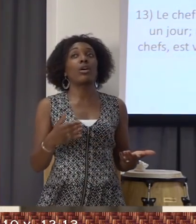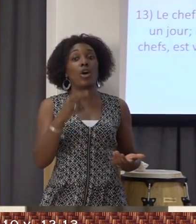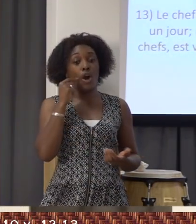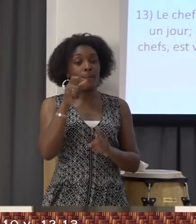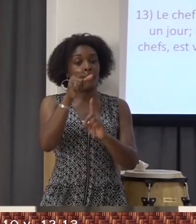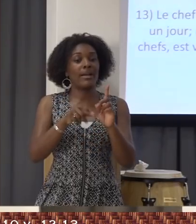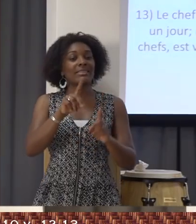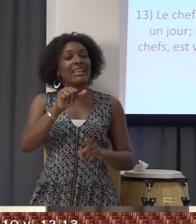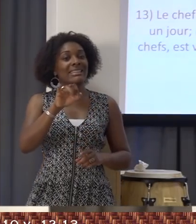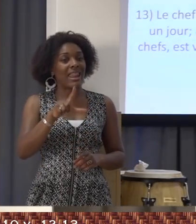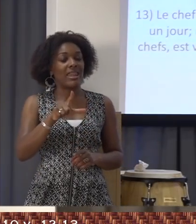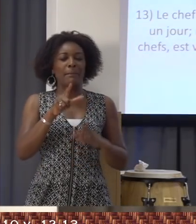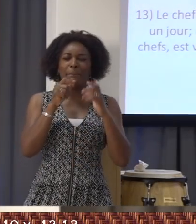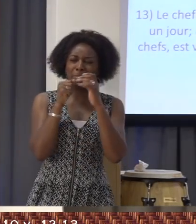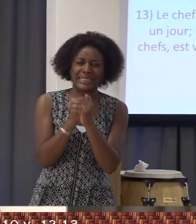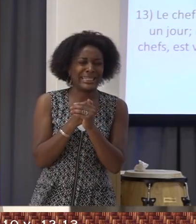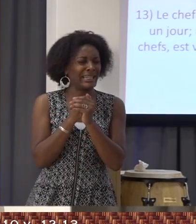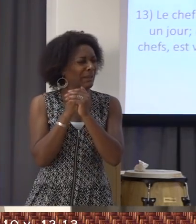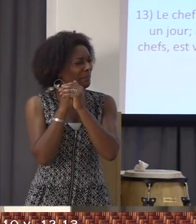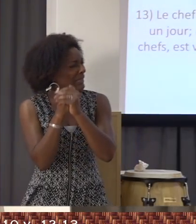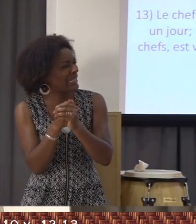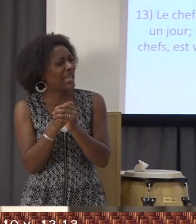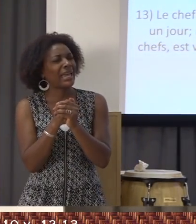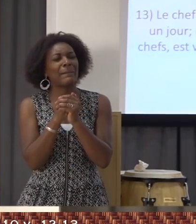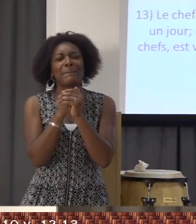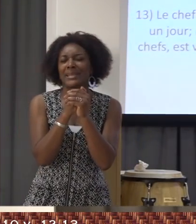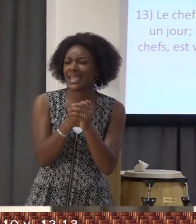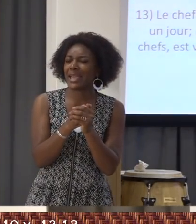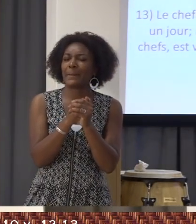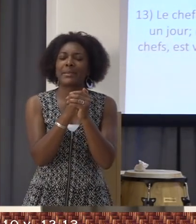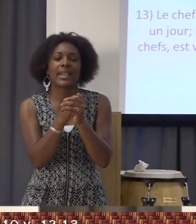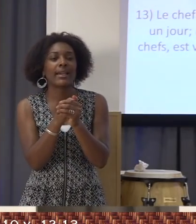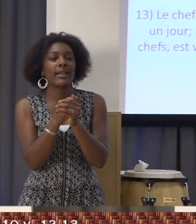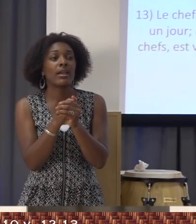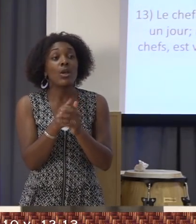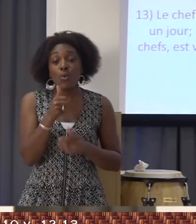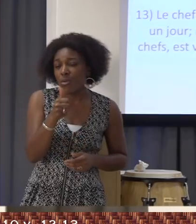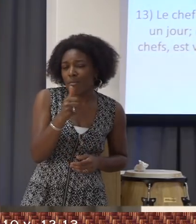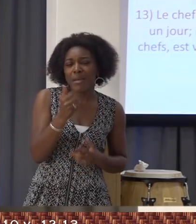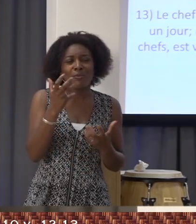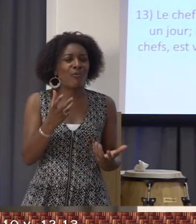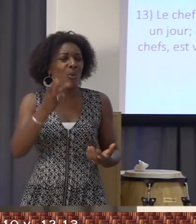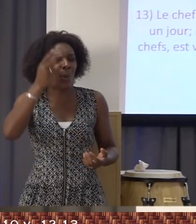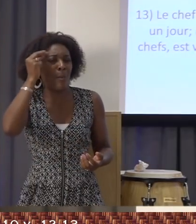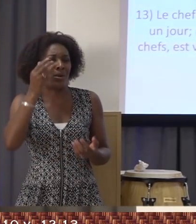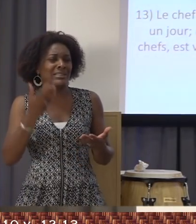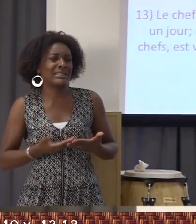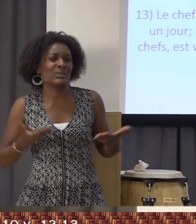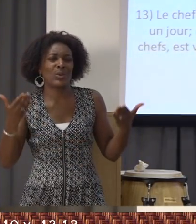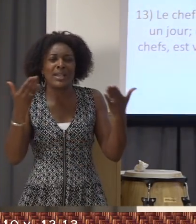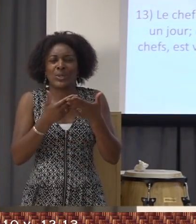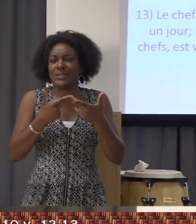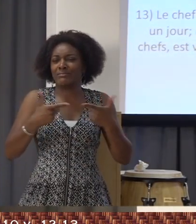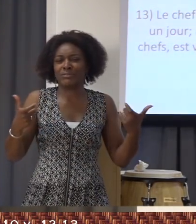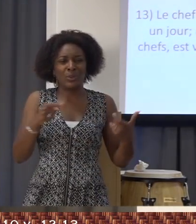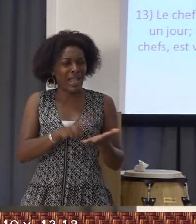a prié, il a eu au cœur de comprendre certaines situations. Il